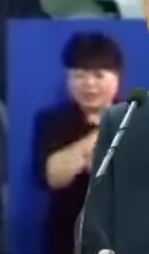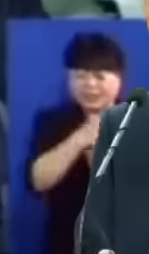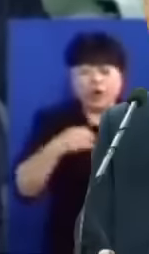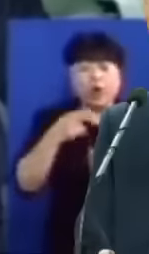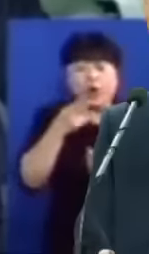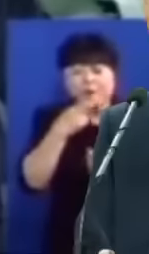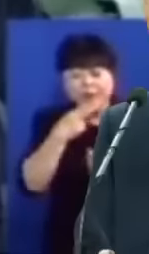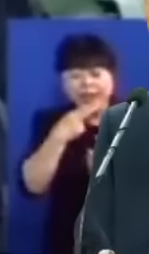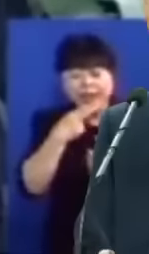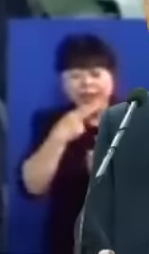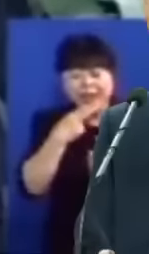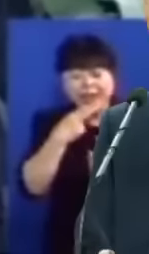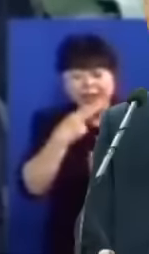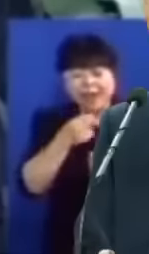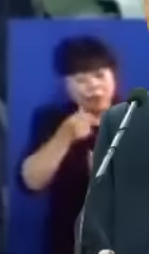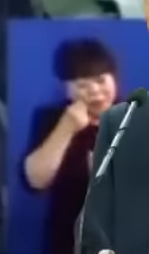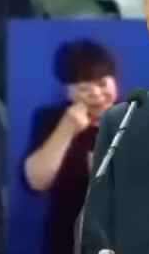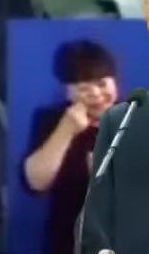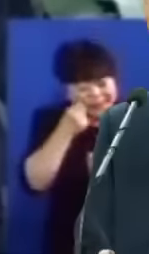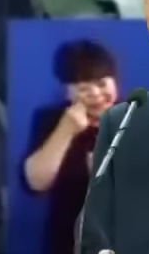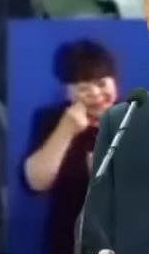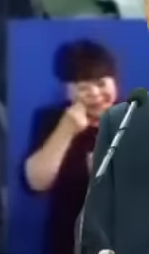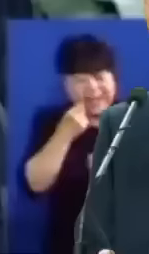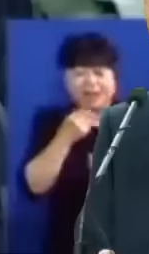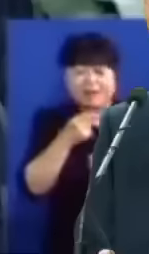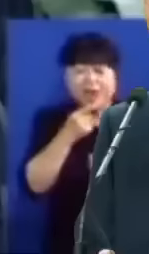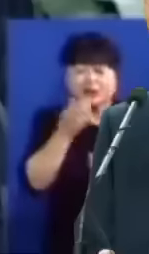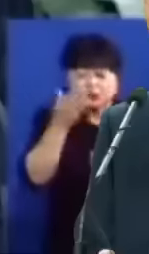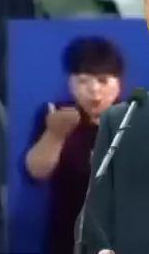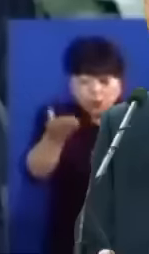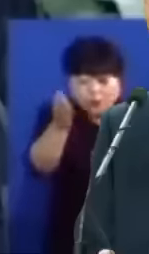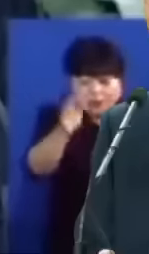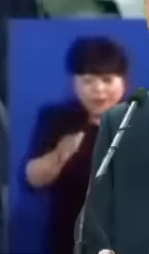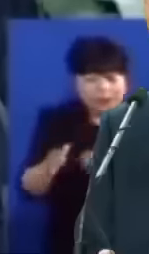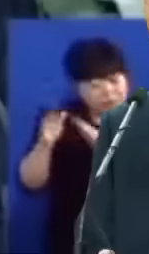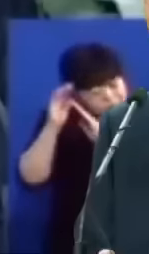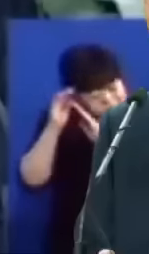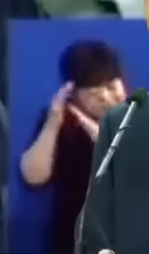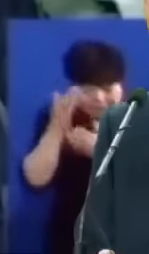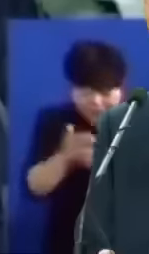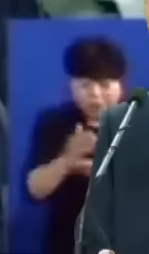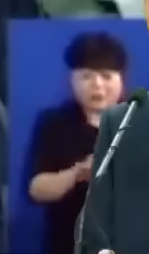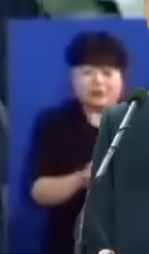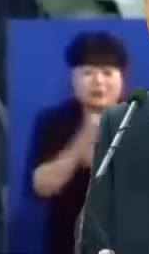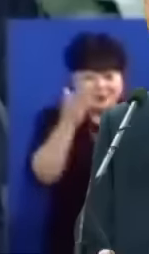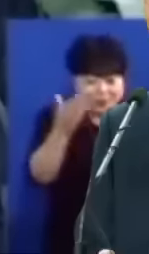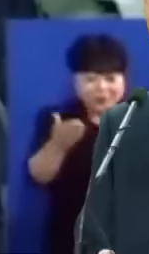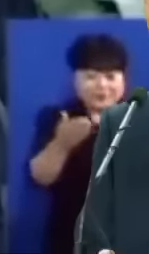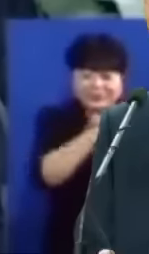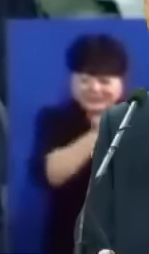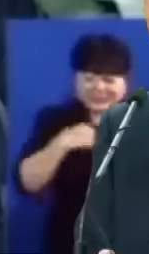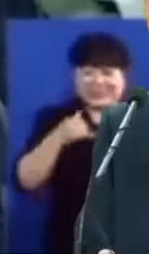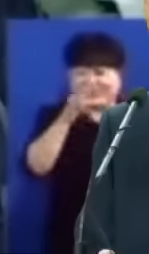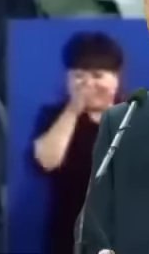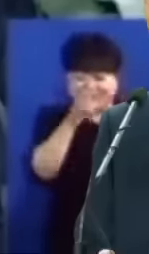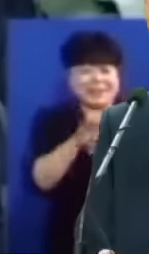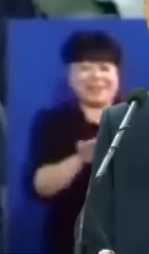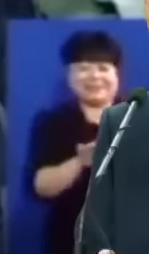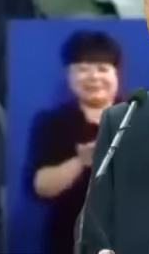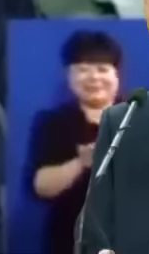자격이 없다, 너는 할 수 없다 그 말을 하는데 귀를 기울이지 마십시오. 여러분은 자격이